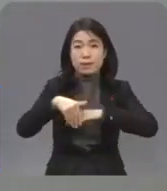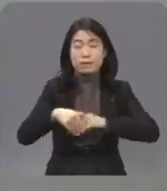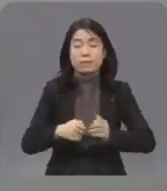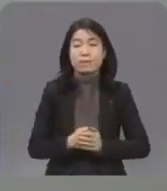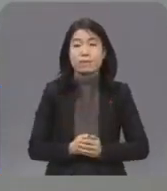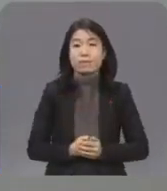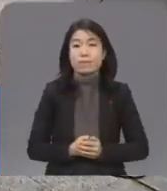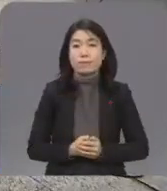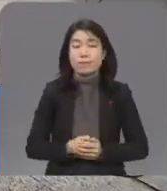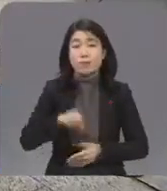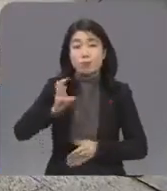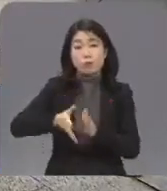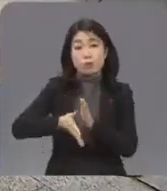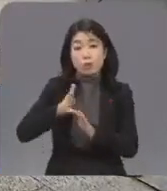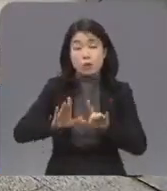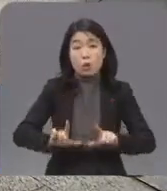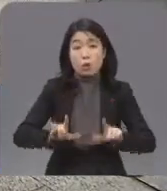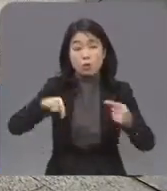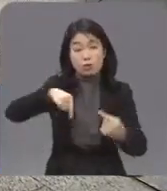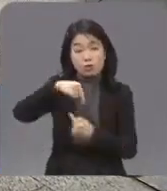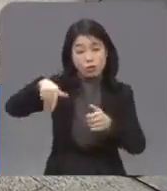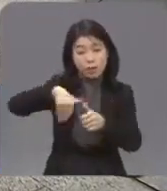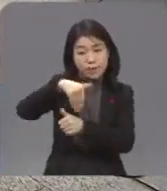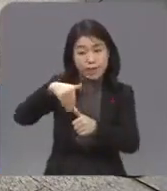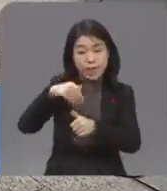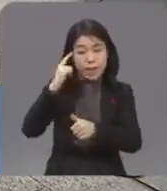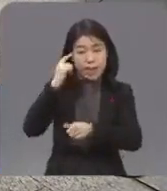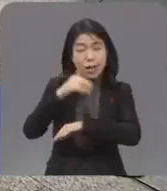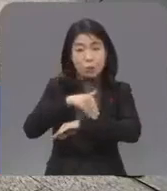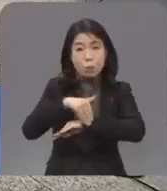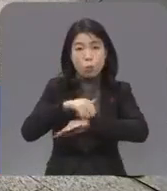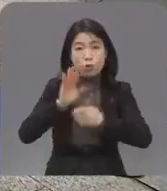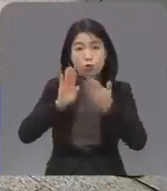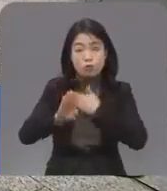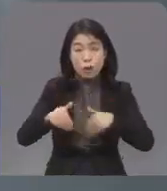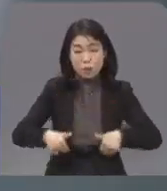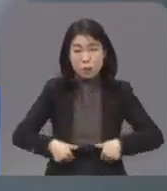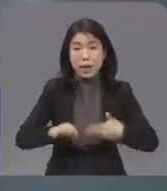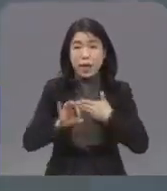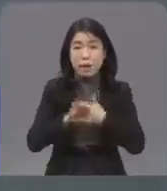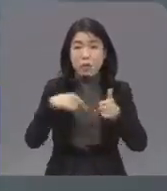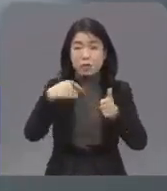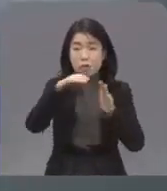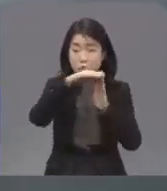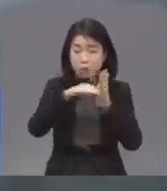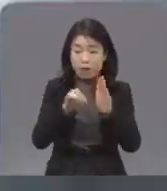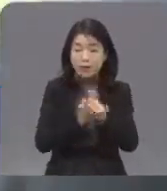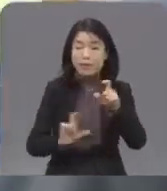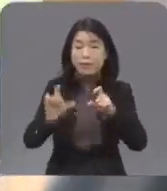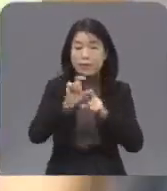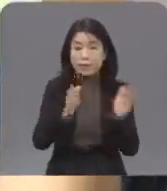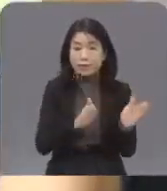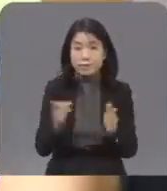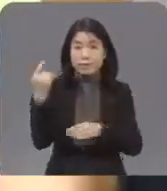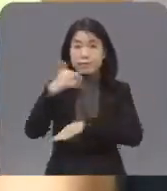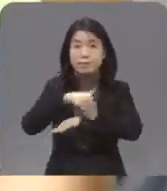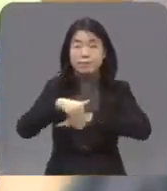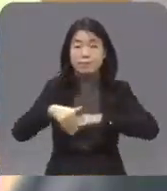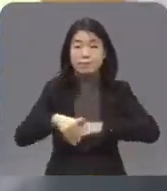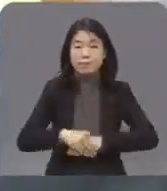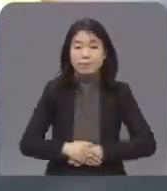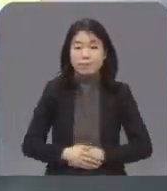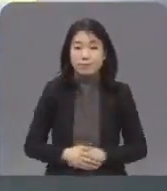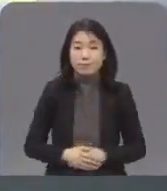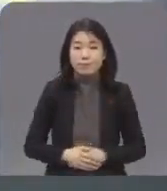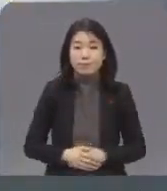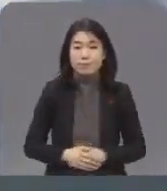계획입니다. 광주시는 올해 운영 상황을 파악한 뒤 필요할 경우에 교육 과정을 추가로 신설할 예정입니다.